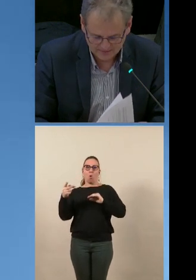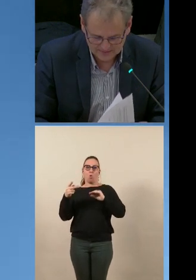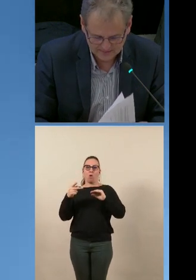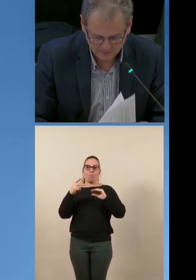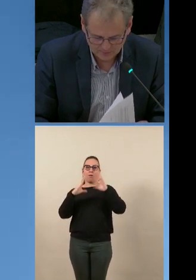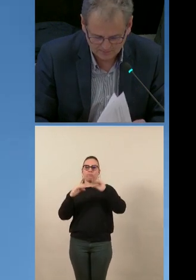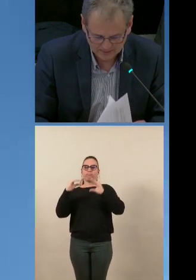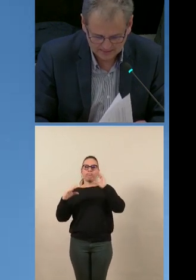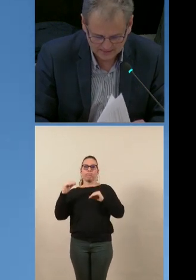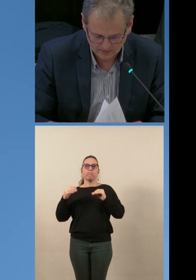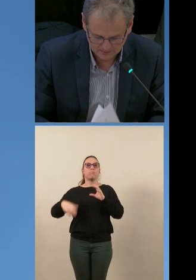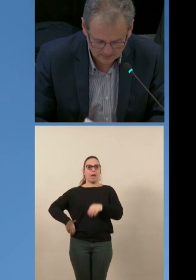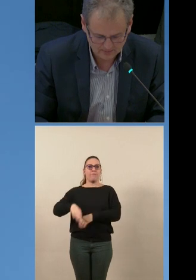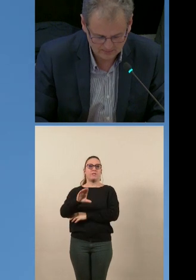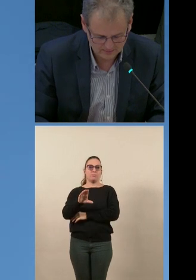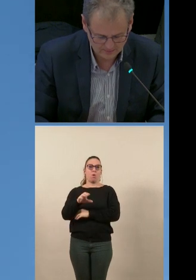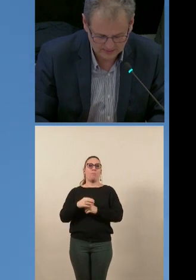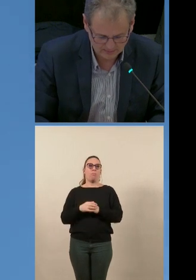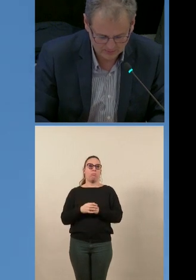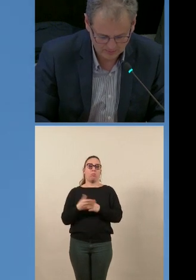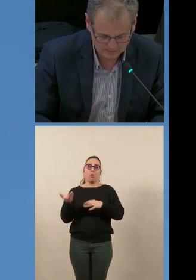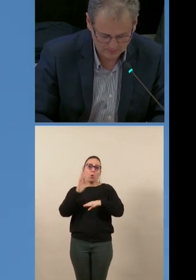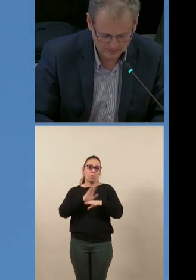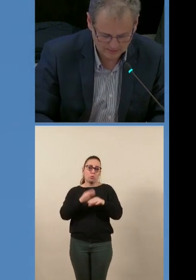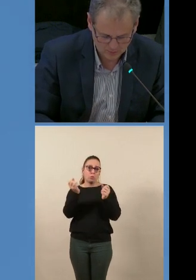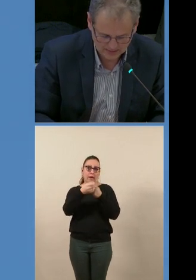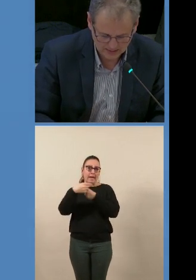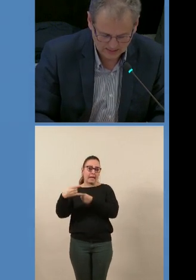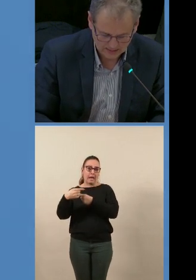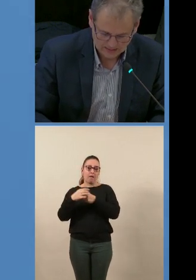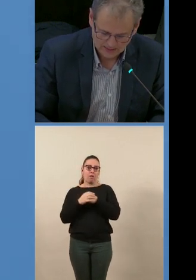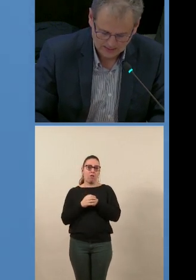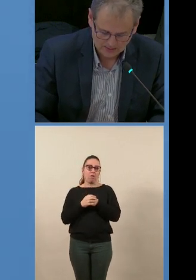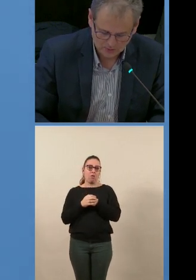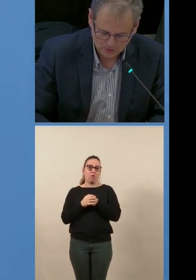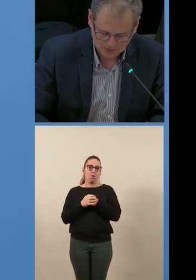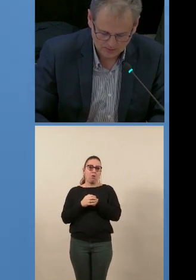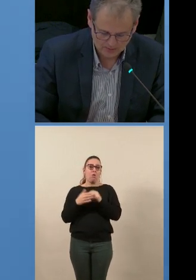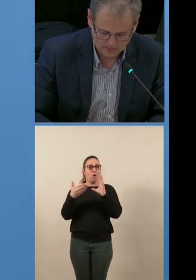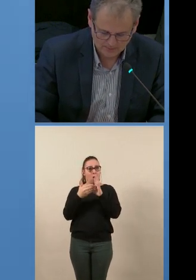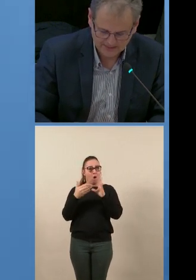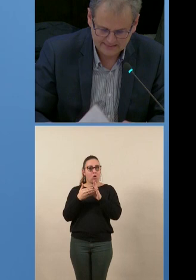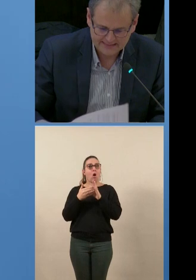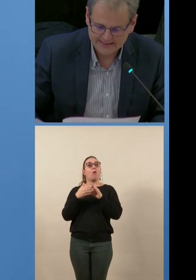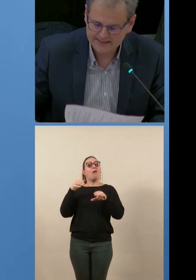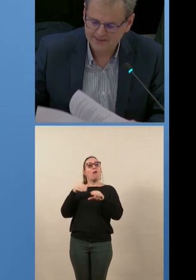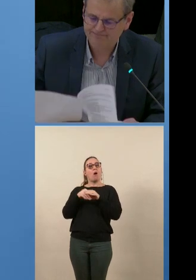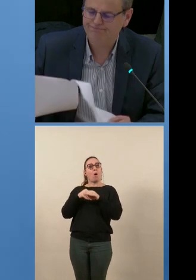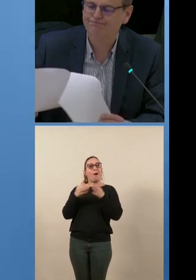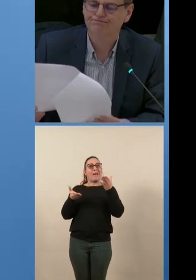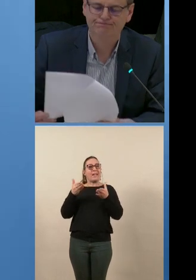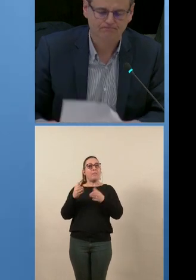d'investissement donc il permettait finalement de réduire encore l'emprunt